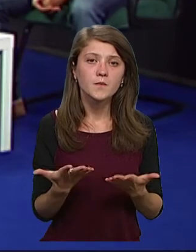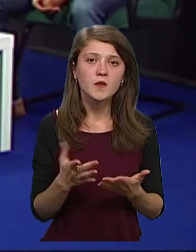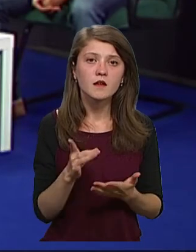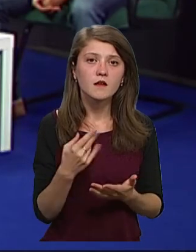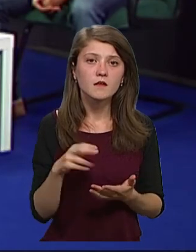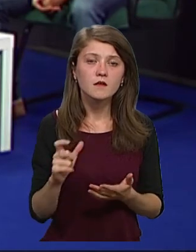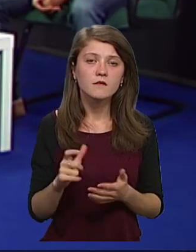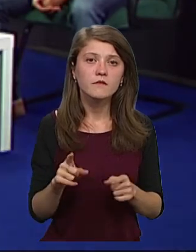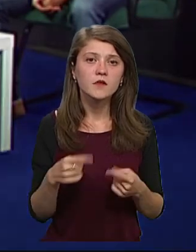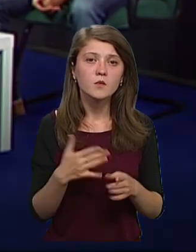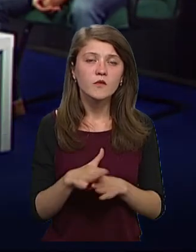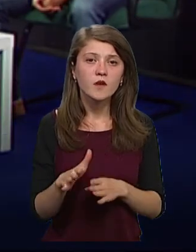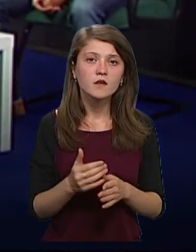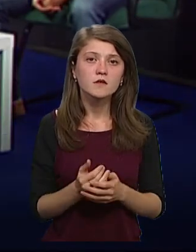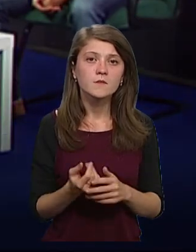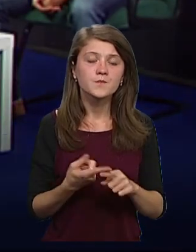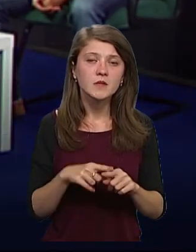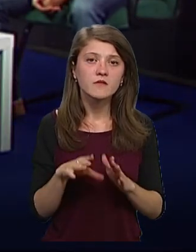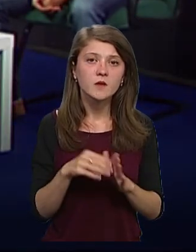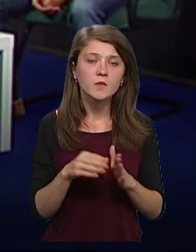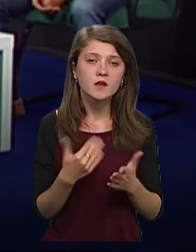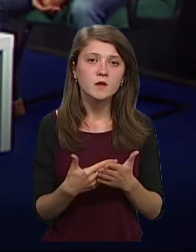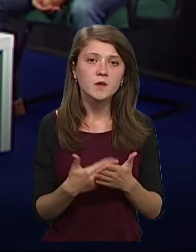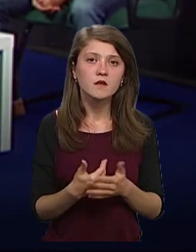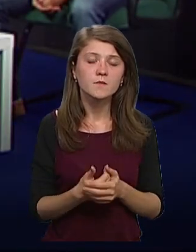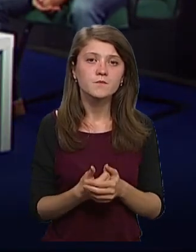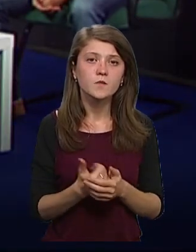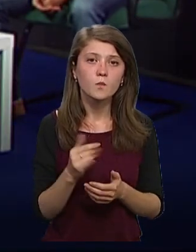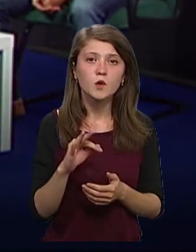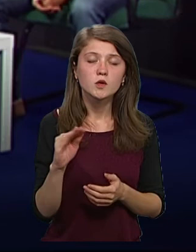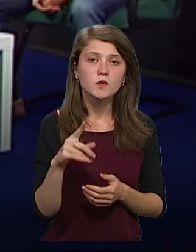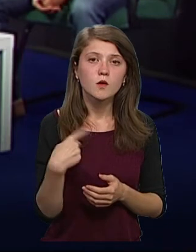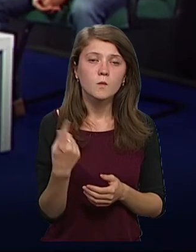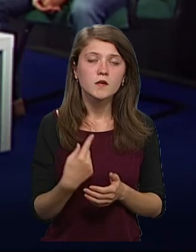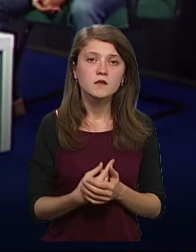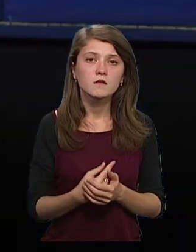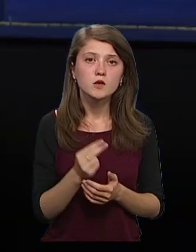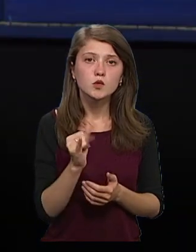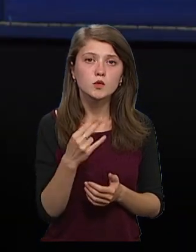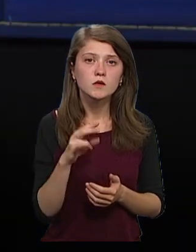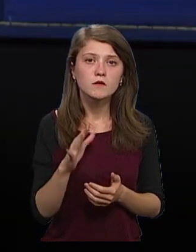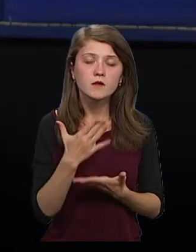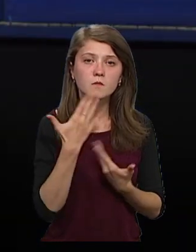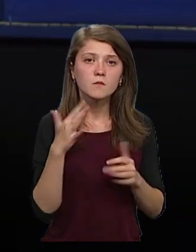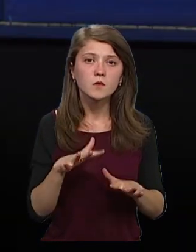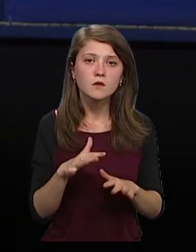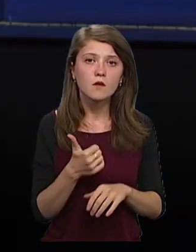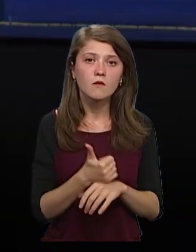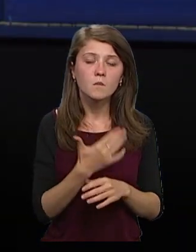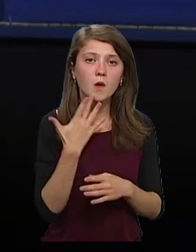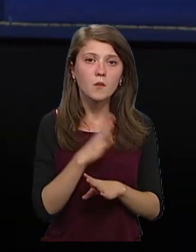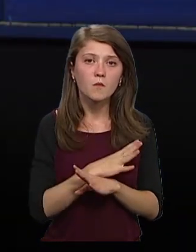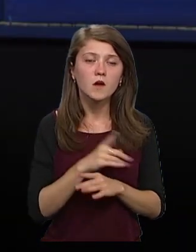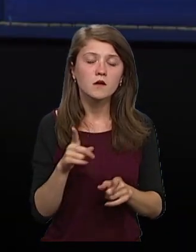радах, наприклад, відбуваються ці вибори. Приклад у нас по Житомирській області. Чуднів, нема міського голови, помер. От